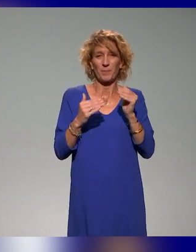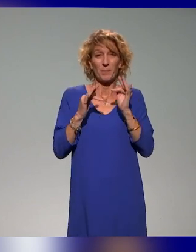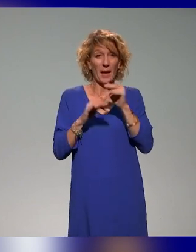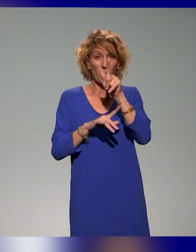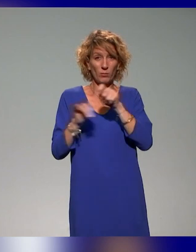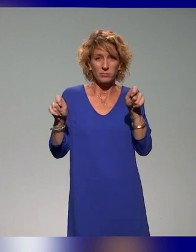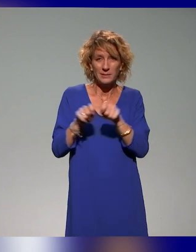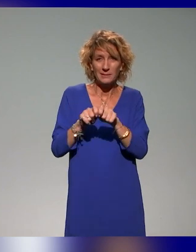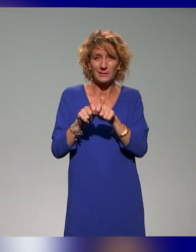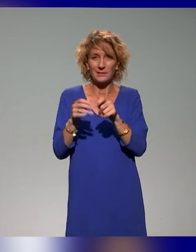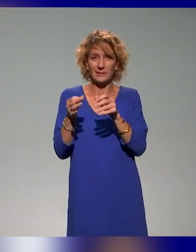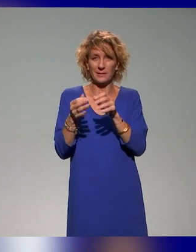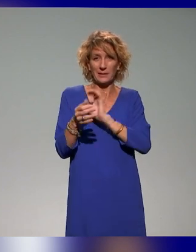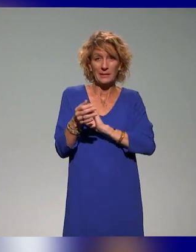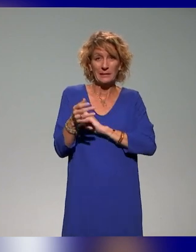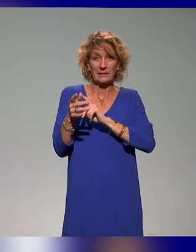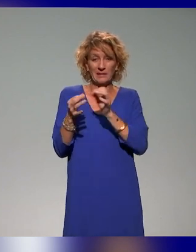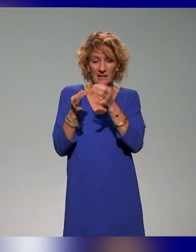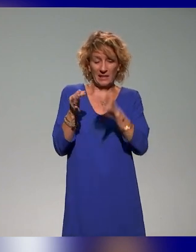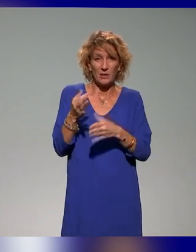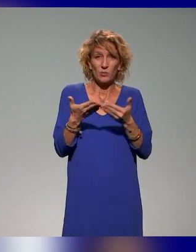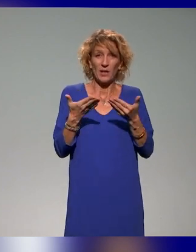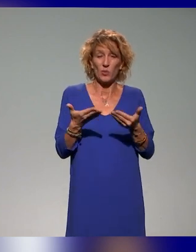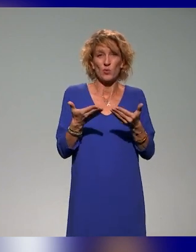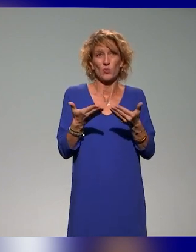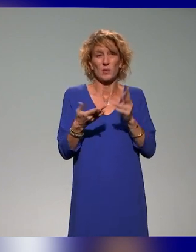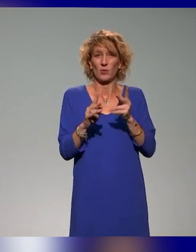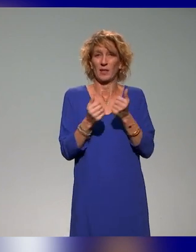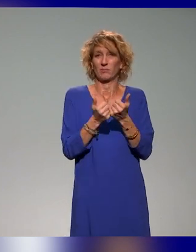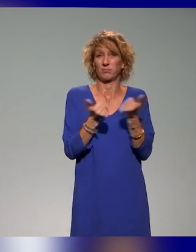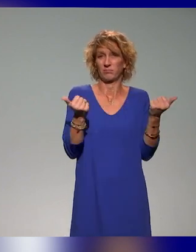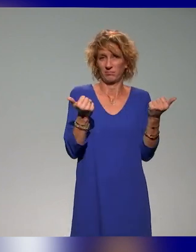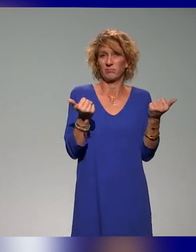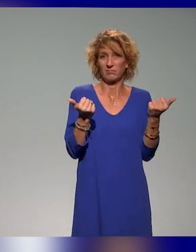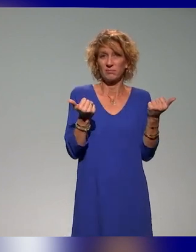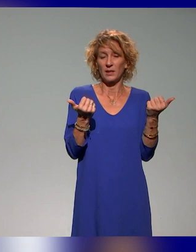fait et les résultats, et aujourd'hui, je pense qu'il y aurait déjà des résultats un peu différents.